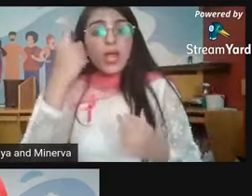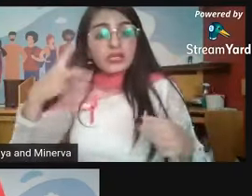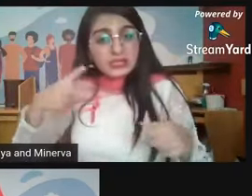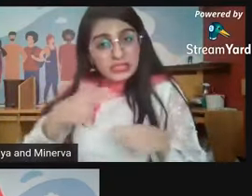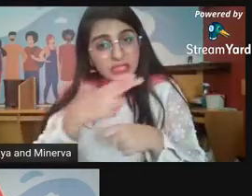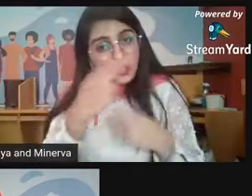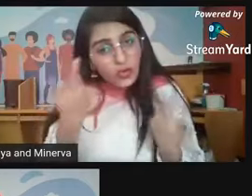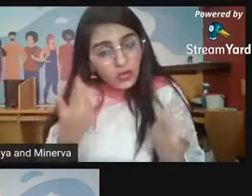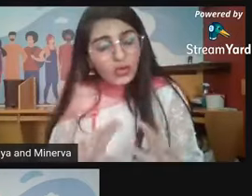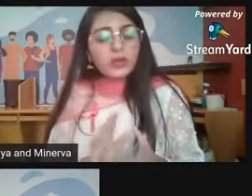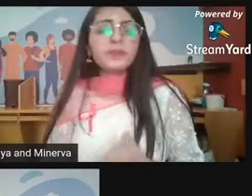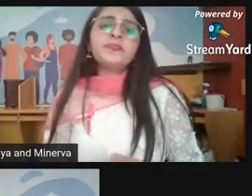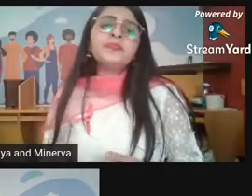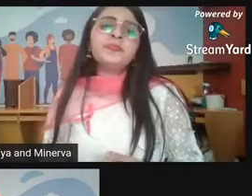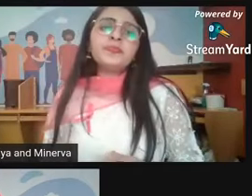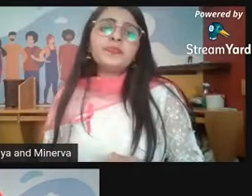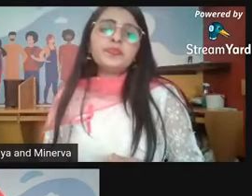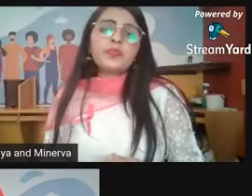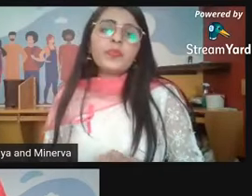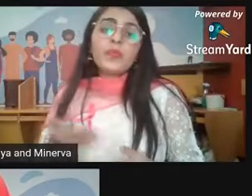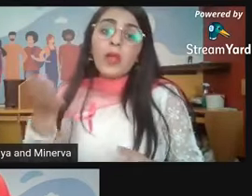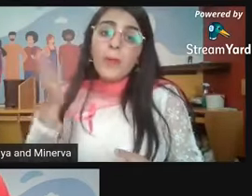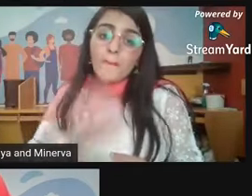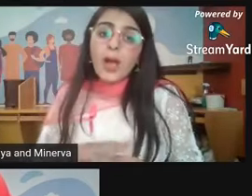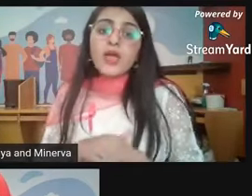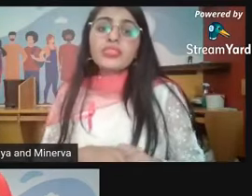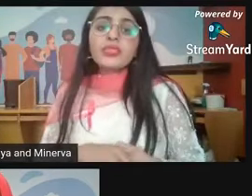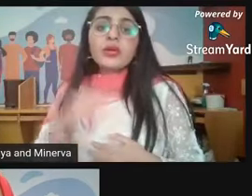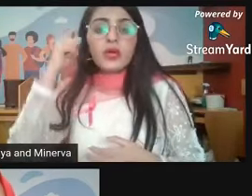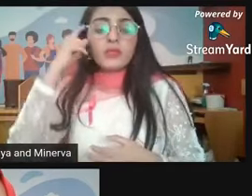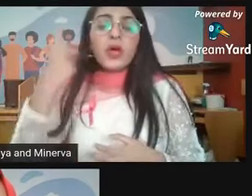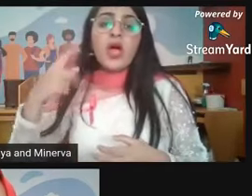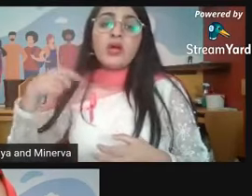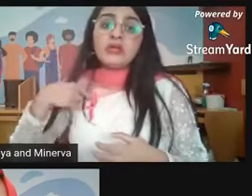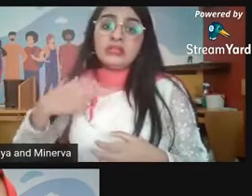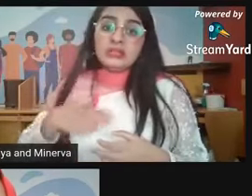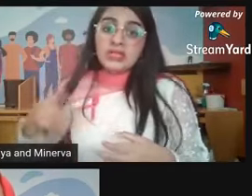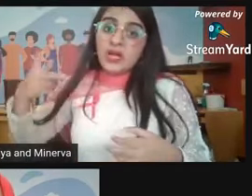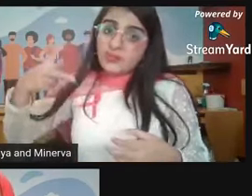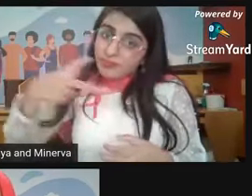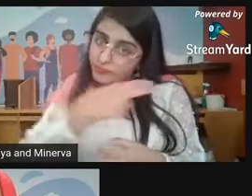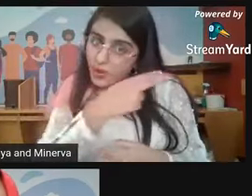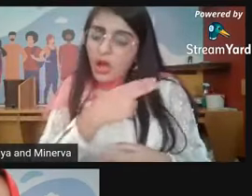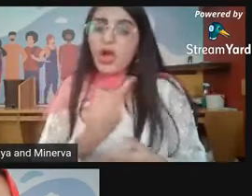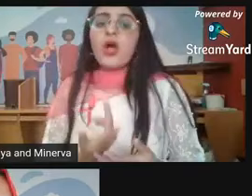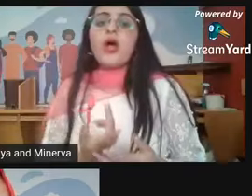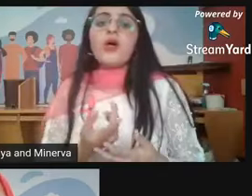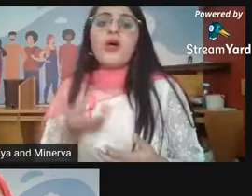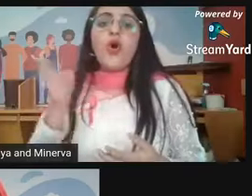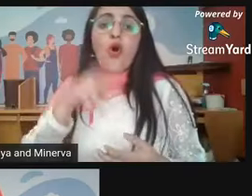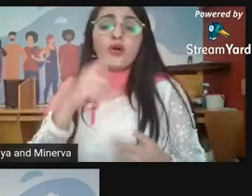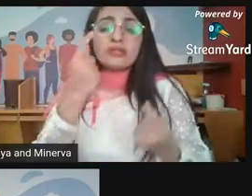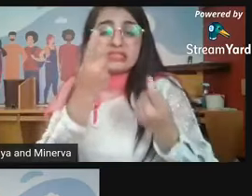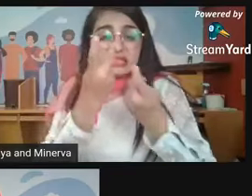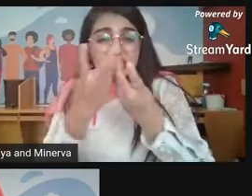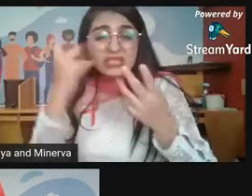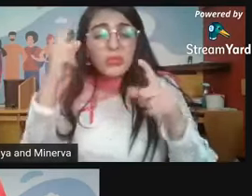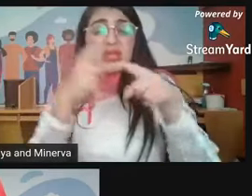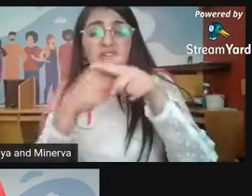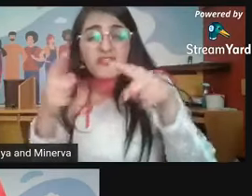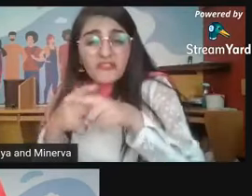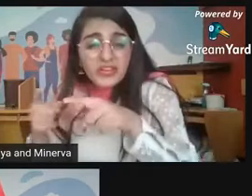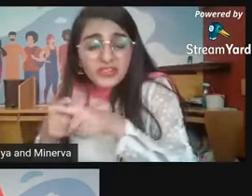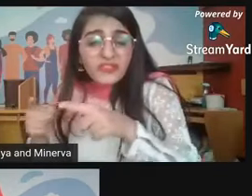मेरा, एंड देन देन द ब्रेस्ट सर्जरी वाज प्लान्ड, देन आई हैड टू गो फॉर कीमोथेरेपी एंड